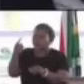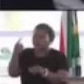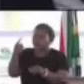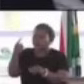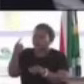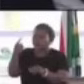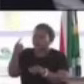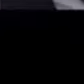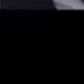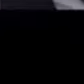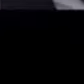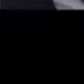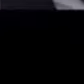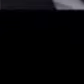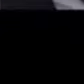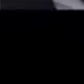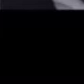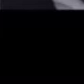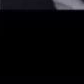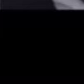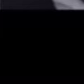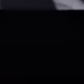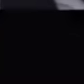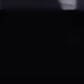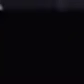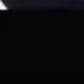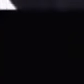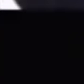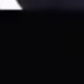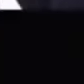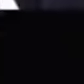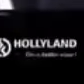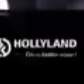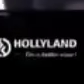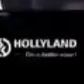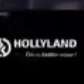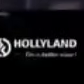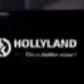Sizobambana. Ngiyathokoza nina besilo. Inkosini bosisi.